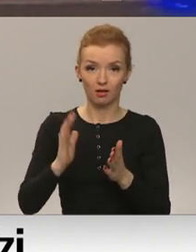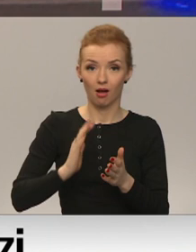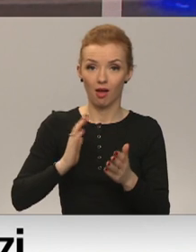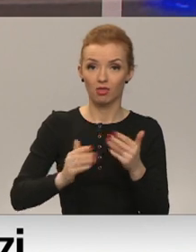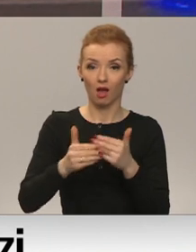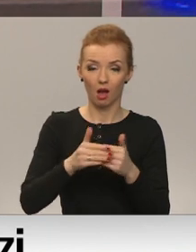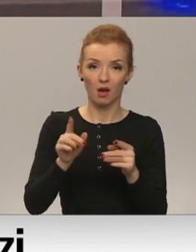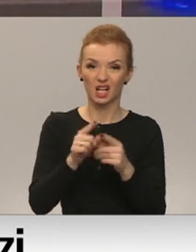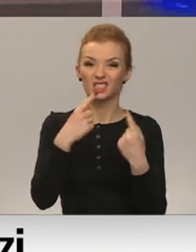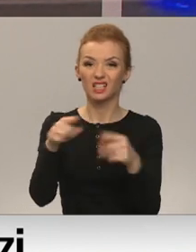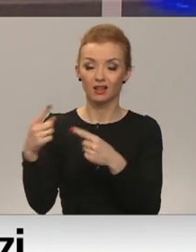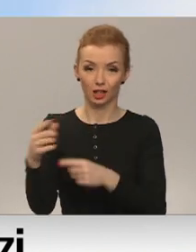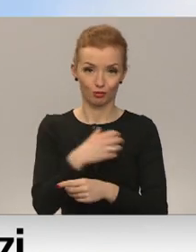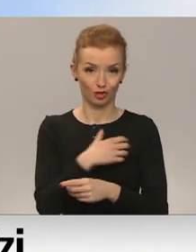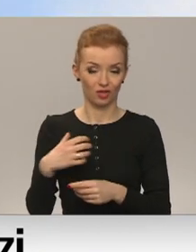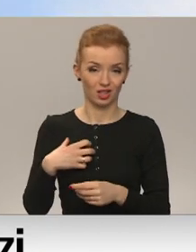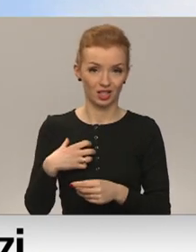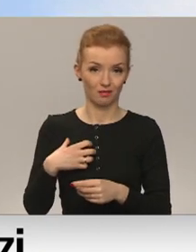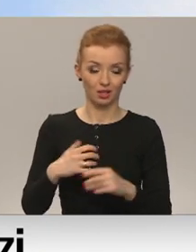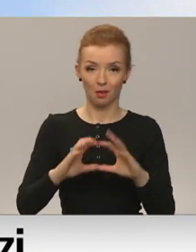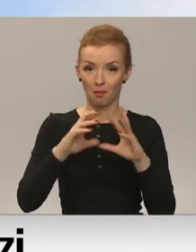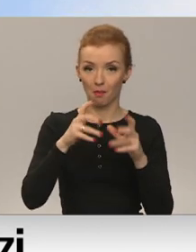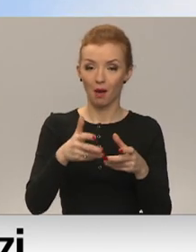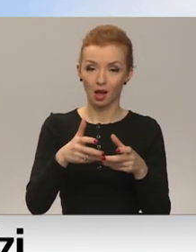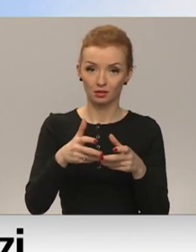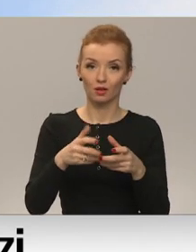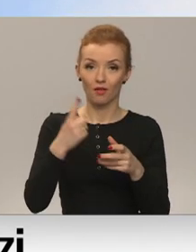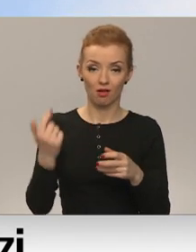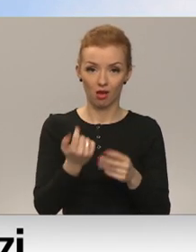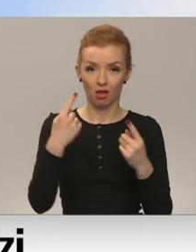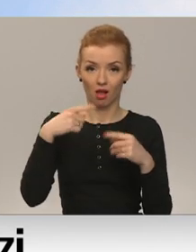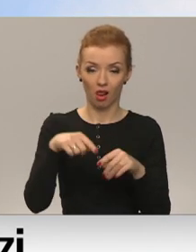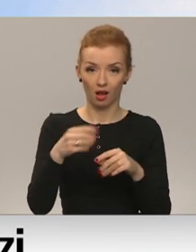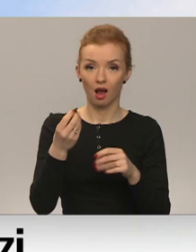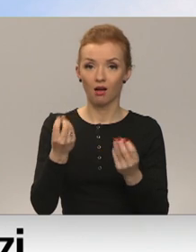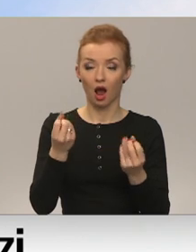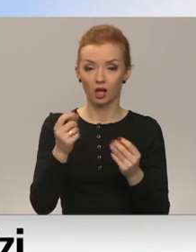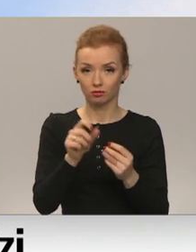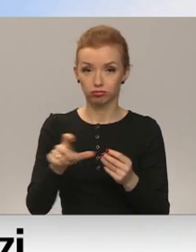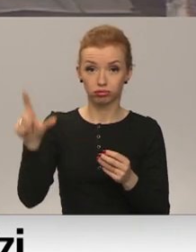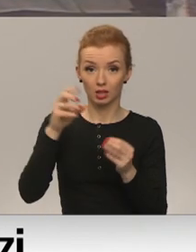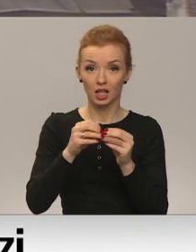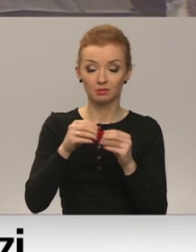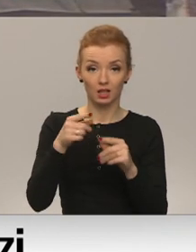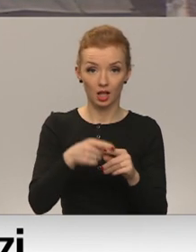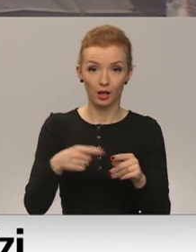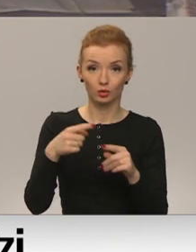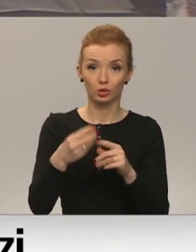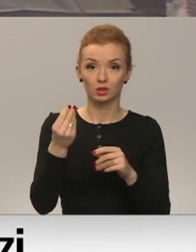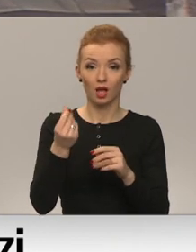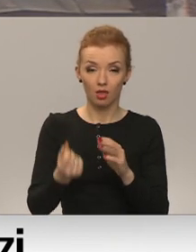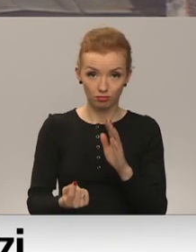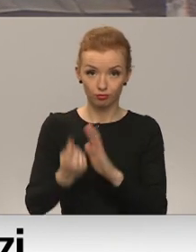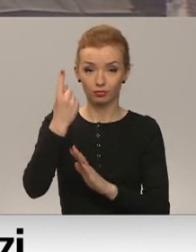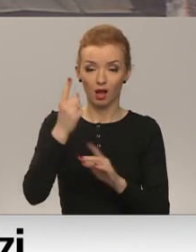arī citās pašvaldībās. Pasaules tirgos gada laikā gazas cena kāpusi vairāk nekā 10 reizes. Cenu pieaugums